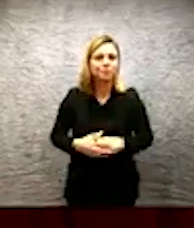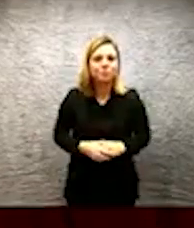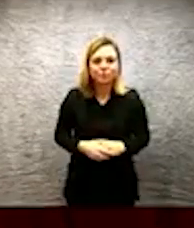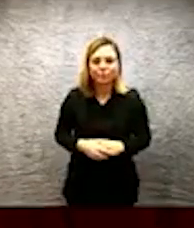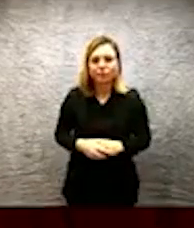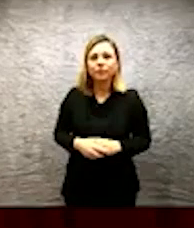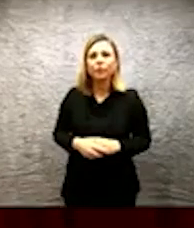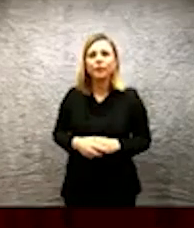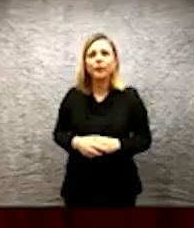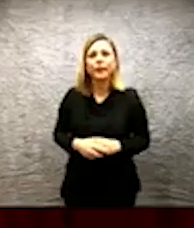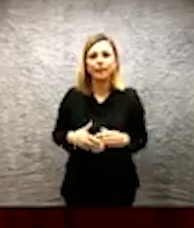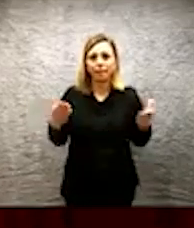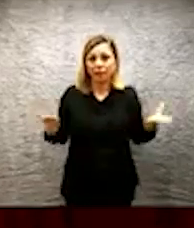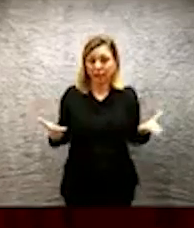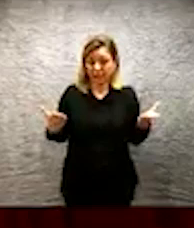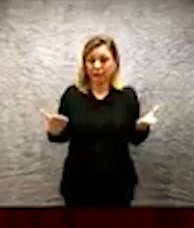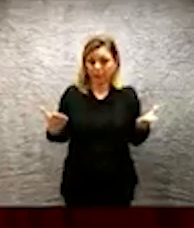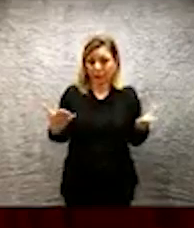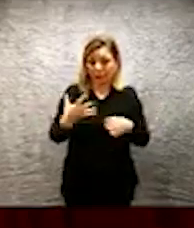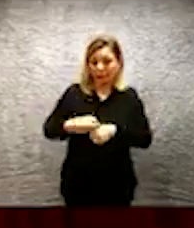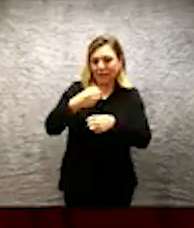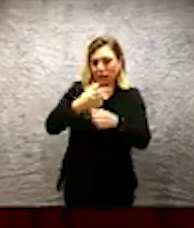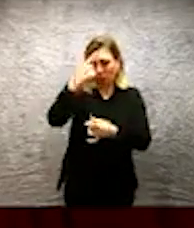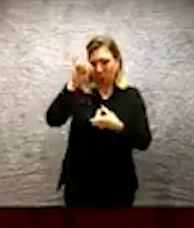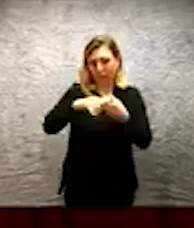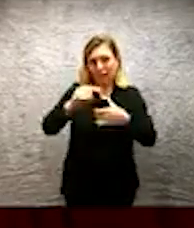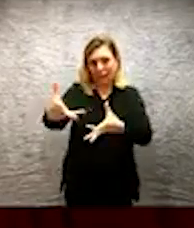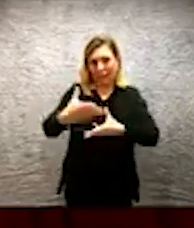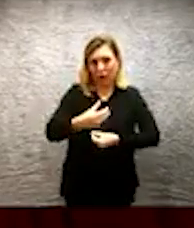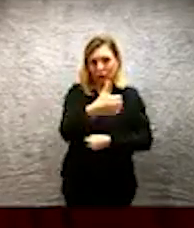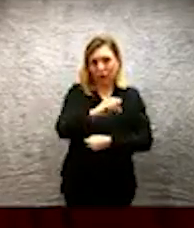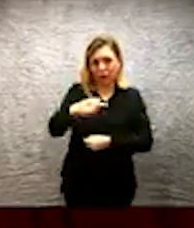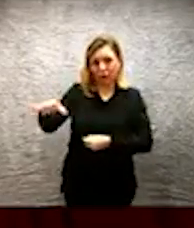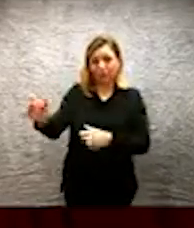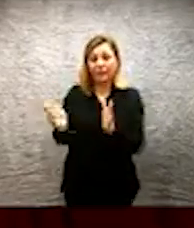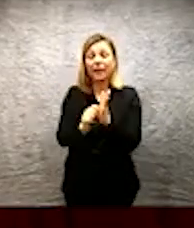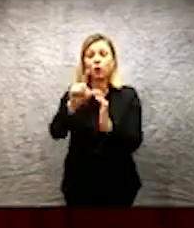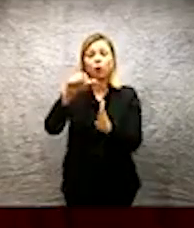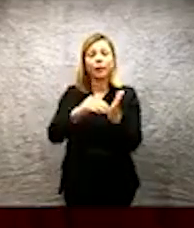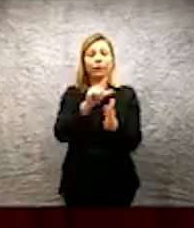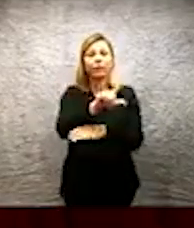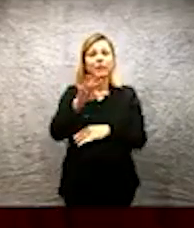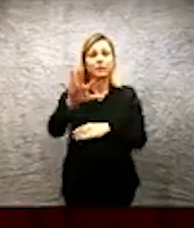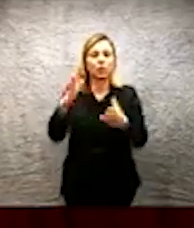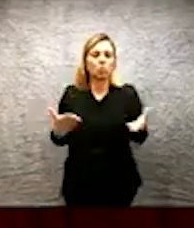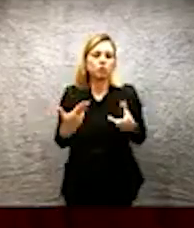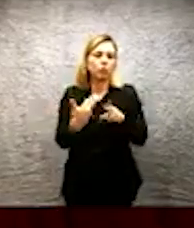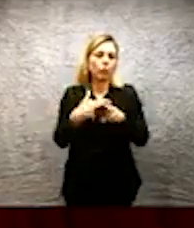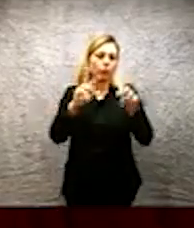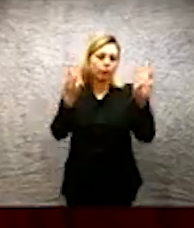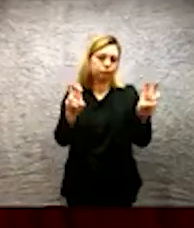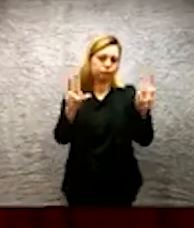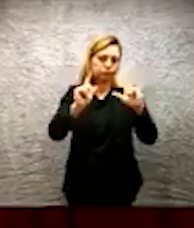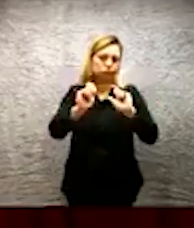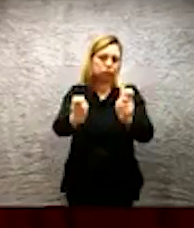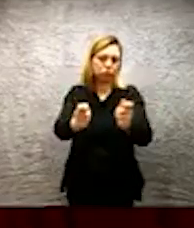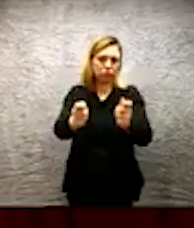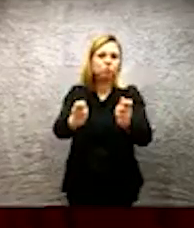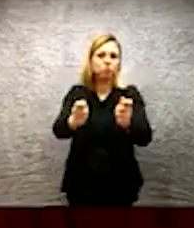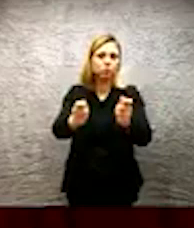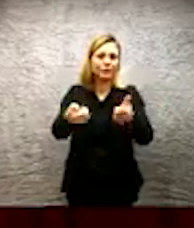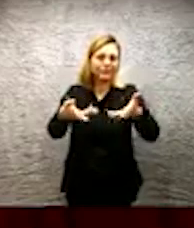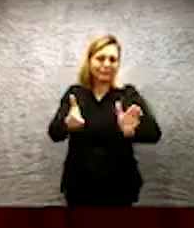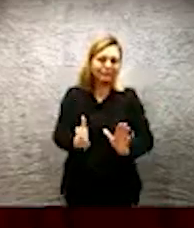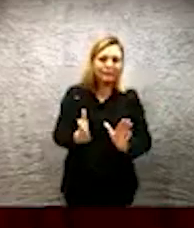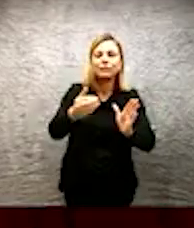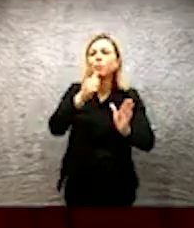Ici, nous parlerons de la création d'un accueil hebdomadaire en 2025, appelé pour le moment et avant décision et définition